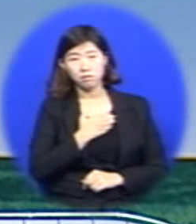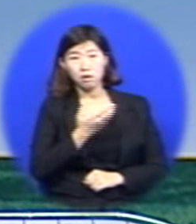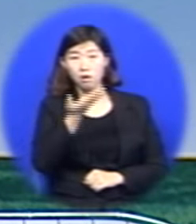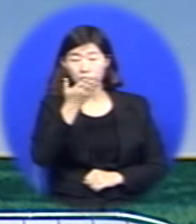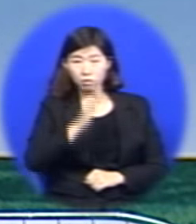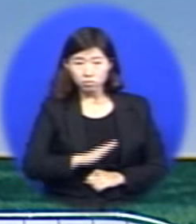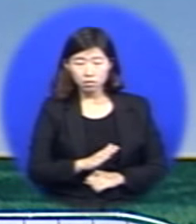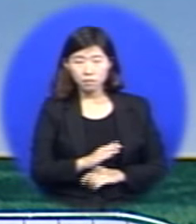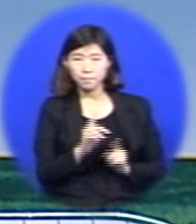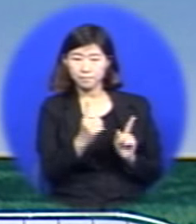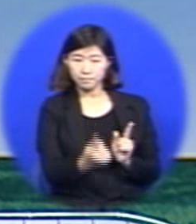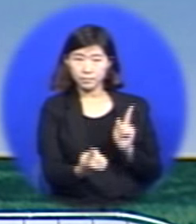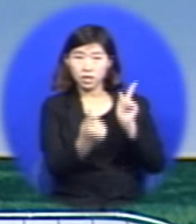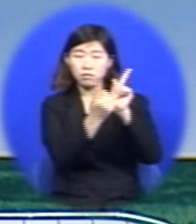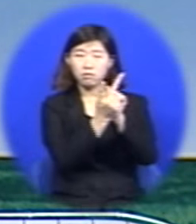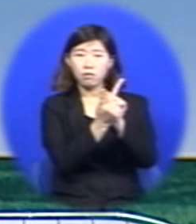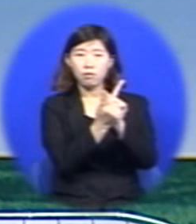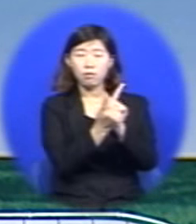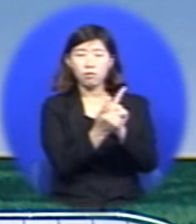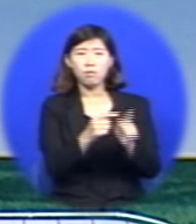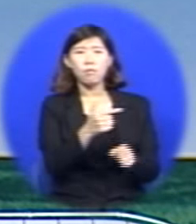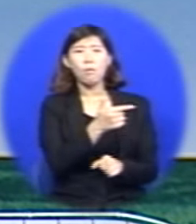너무 사랑스러운 거예요.